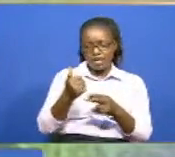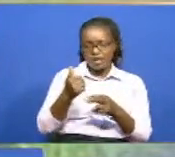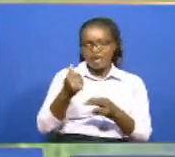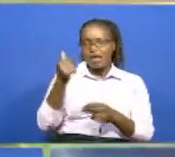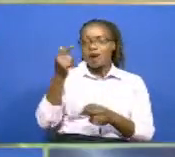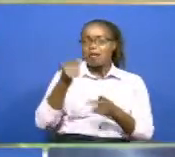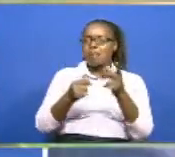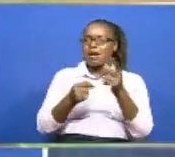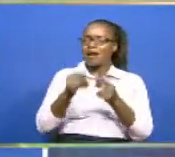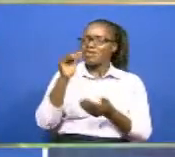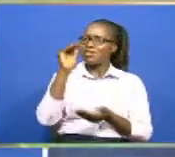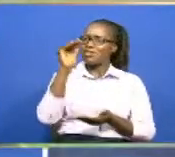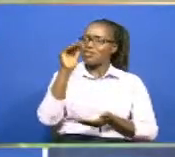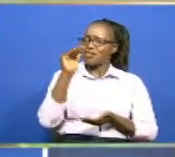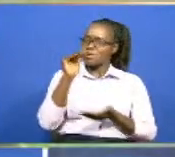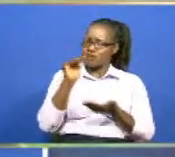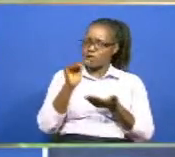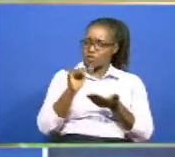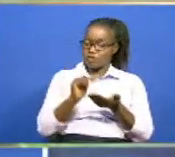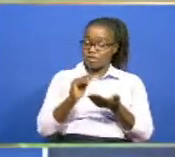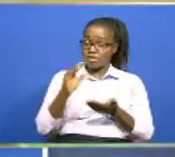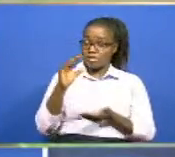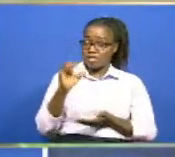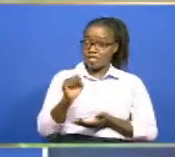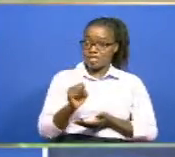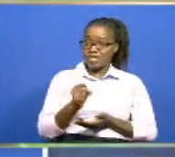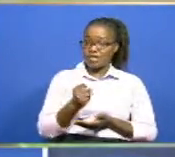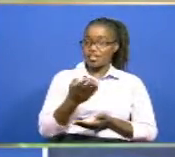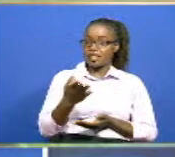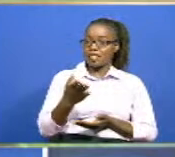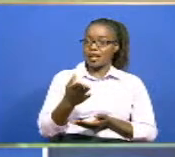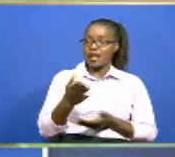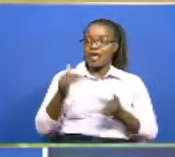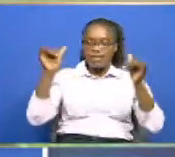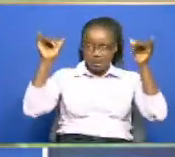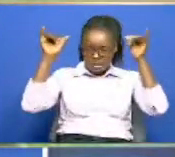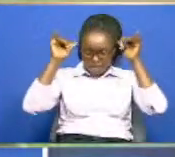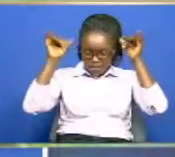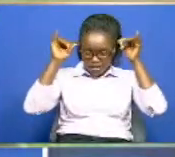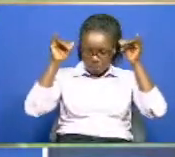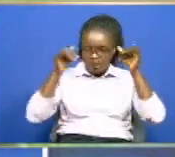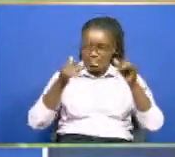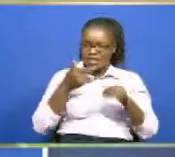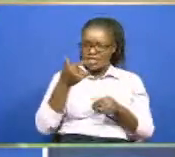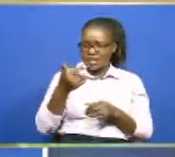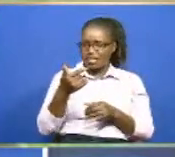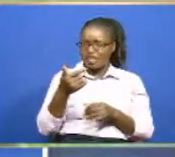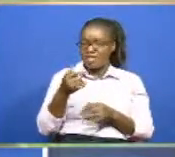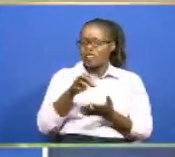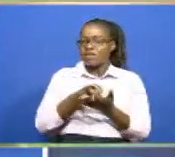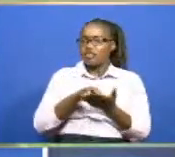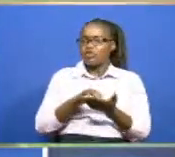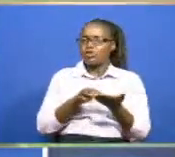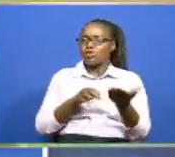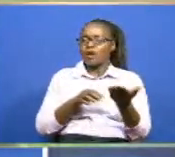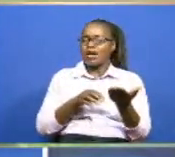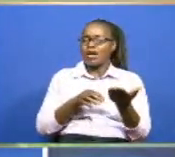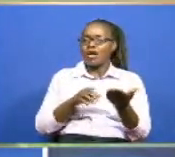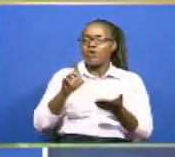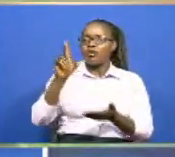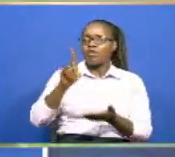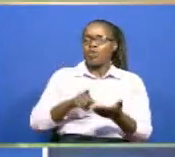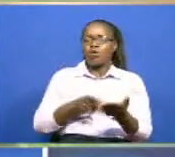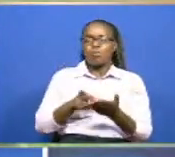umekuwa kipungua. Katibu katika Wizara ya Ufugaji Henry Hari Kimtai amesema hali hii inasababishwa na bei za chini za